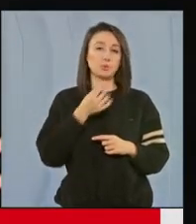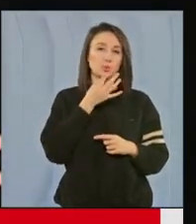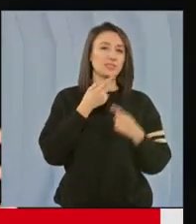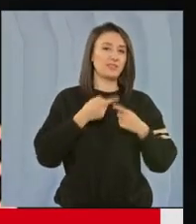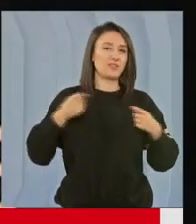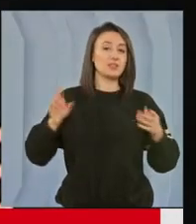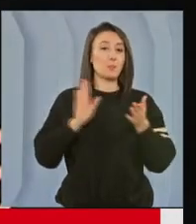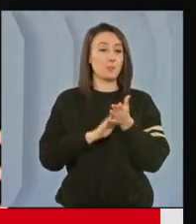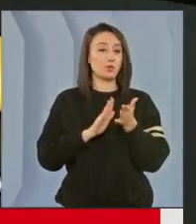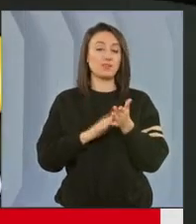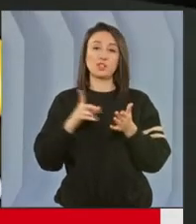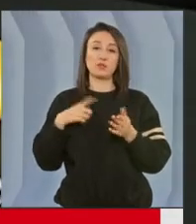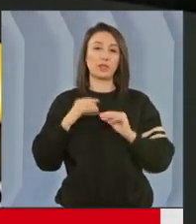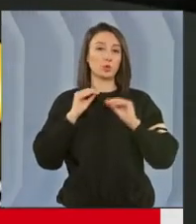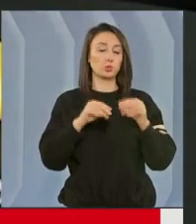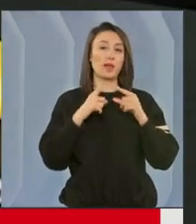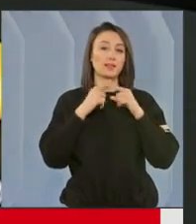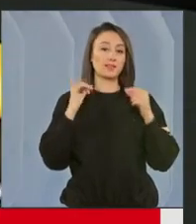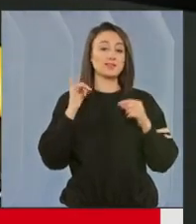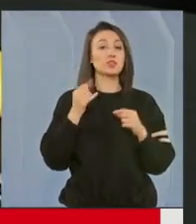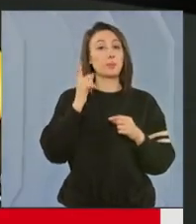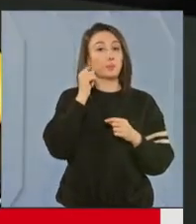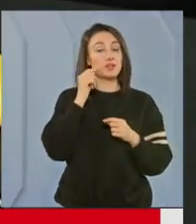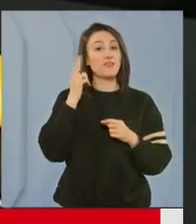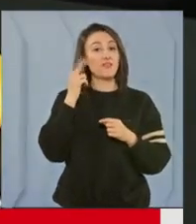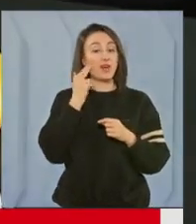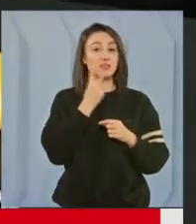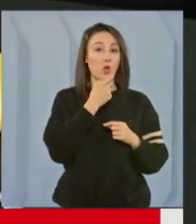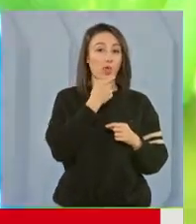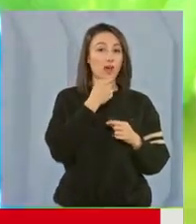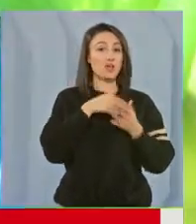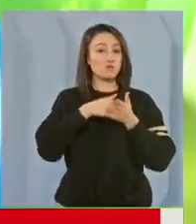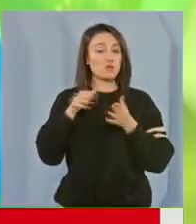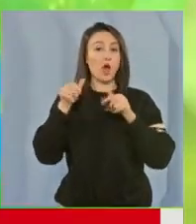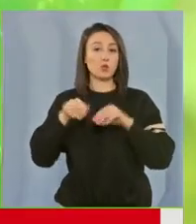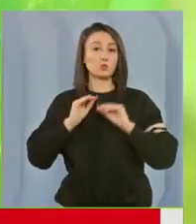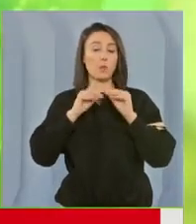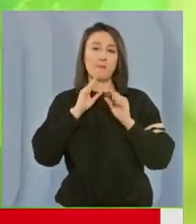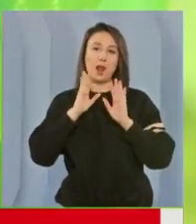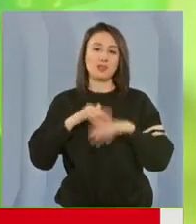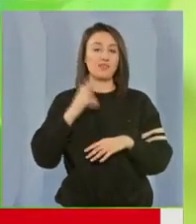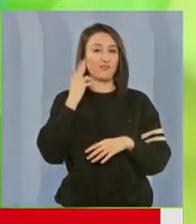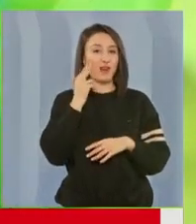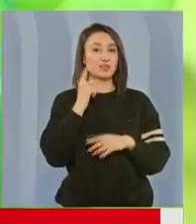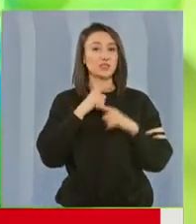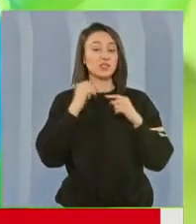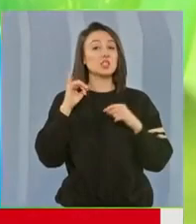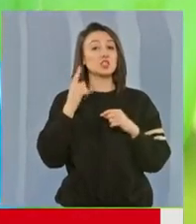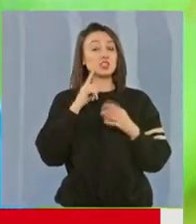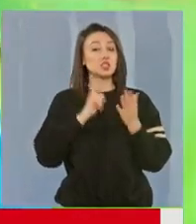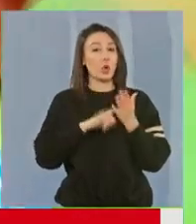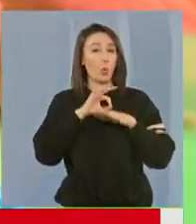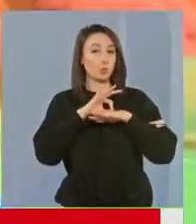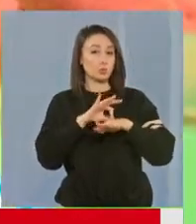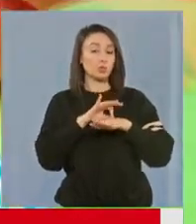felul de motive ca să nu fie duși la grădiniță părinții fetiței de doi ani refuză acum să o mai lase pe cea mică la grădiniță și cer